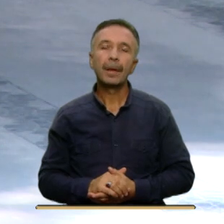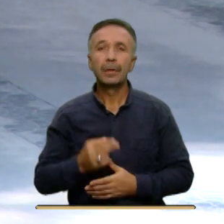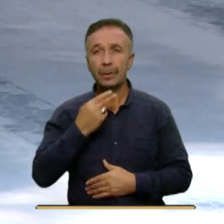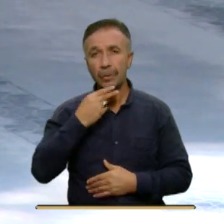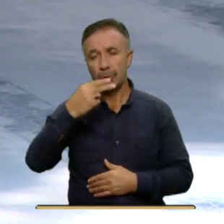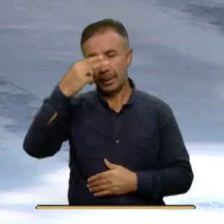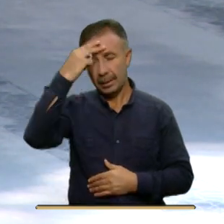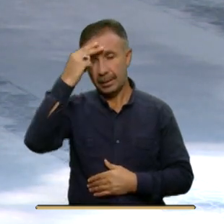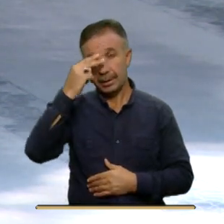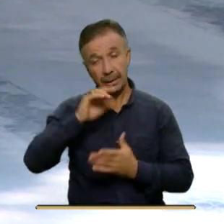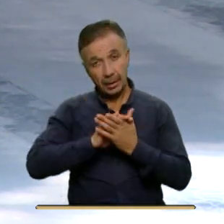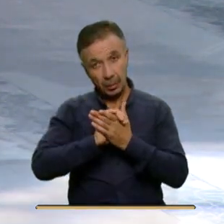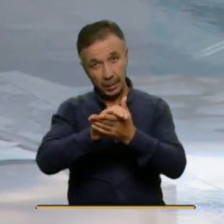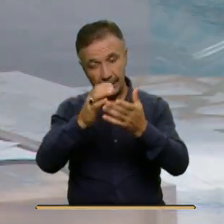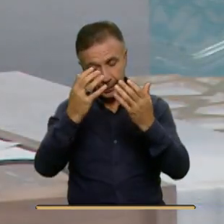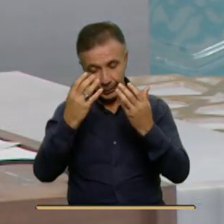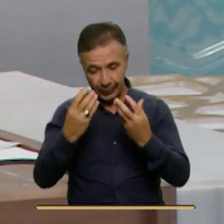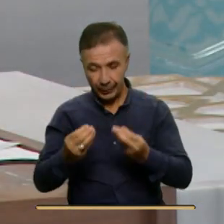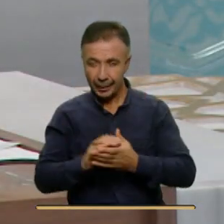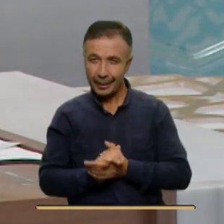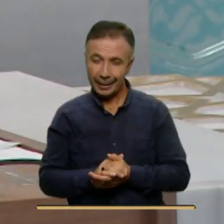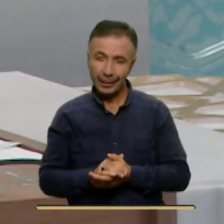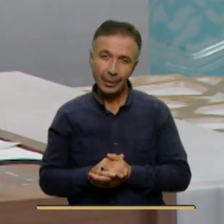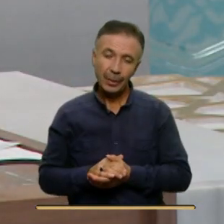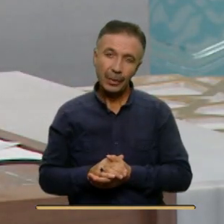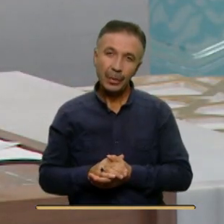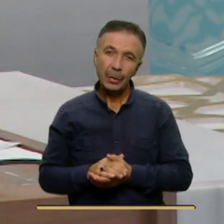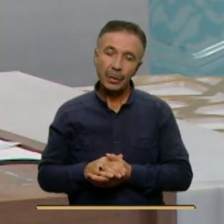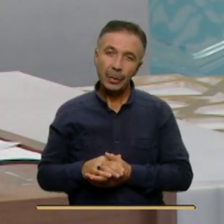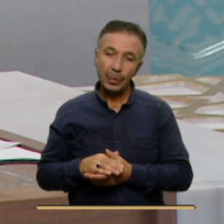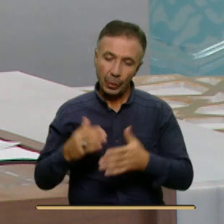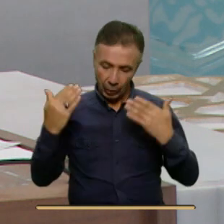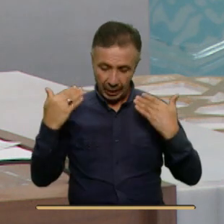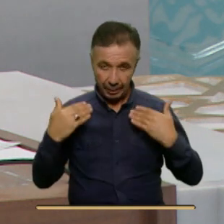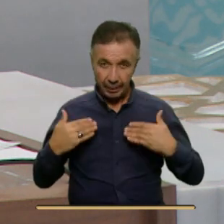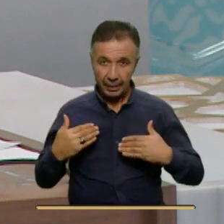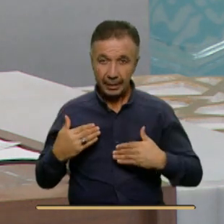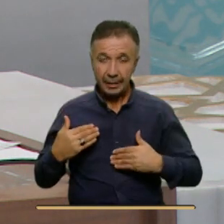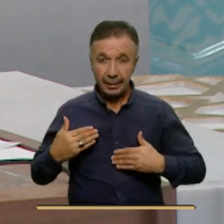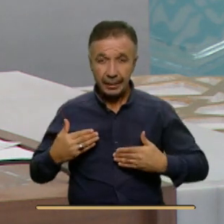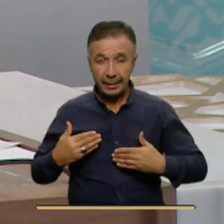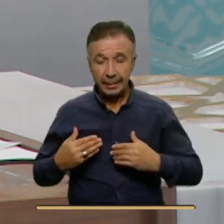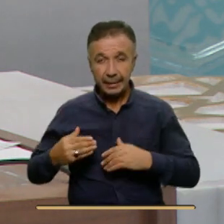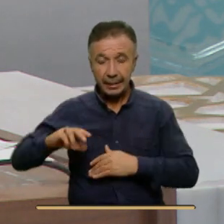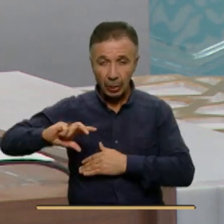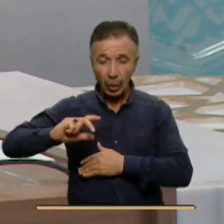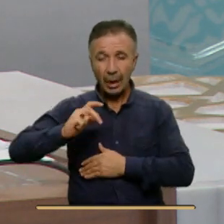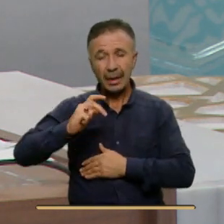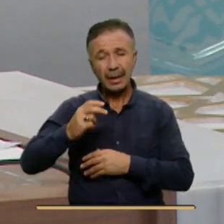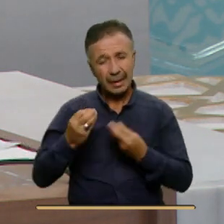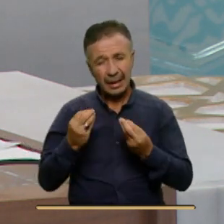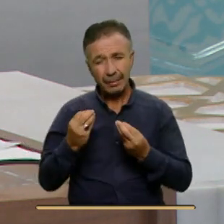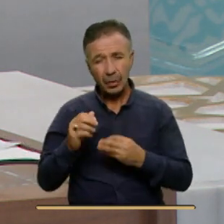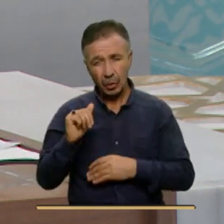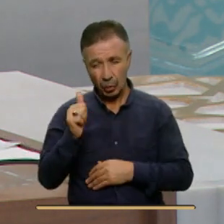Cumanız, cumamız mübarek olsun. Üzerimize doğan en hayırlı gündeyiz. Rabbim bugünün